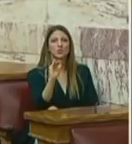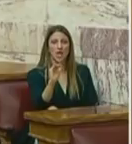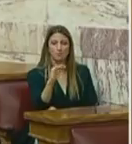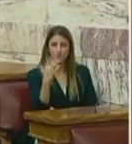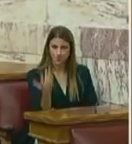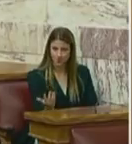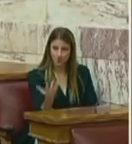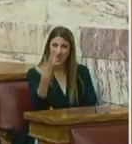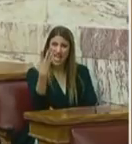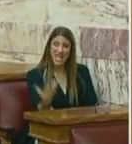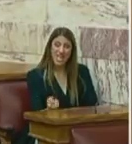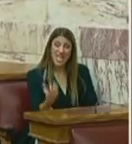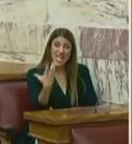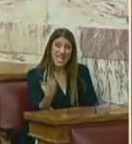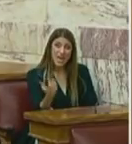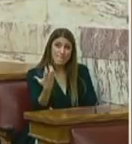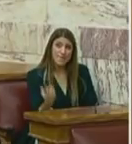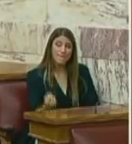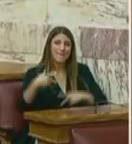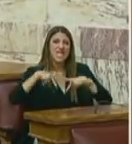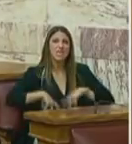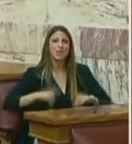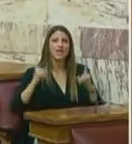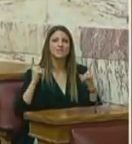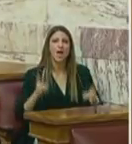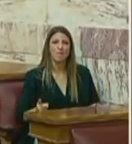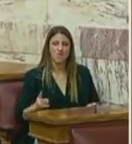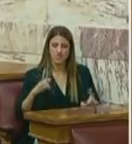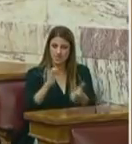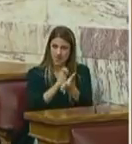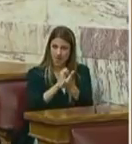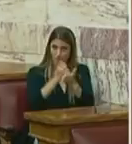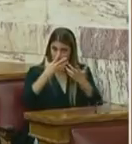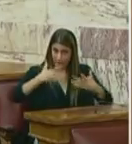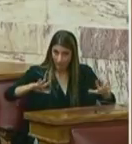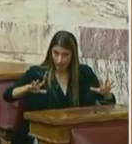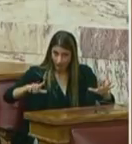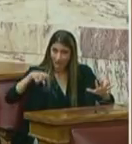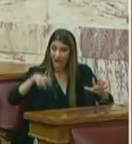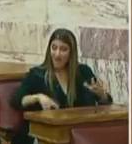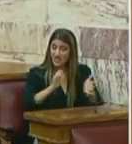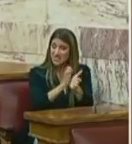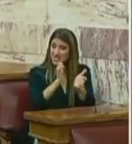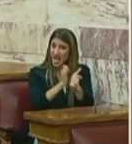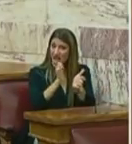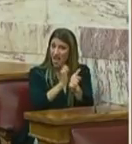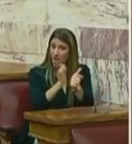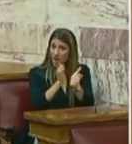Εκδόθηκαν ή δεν εκδόθηκαν οι υπουργικές αποφάσεις με τις οποίες ευνοήθηκε η εταιρεία Novartis?